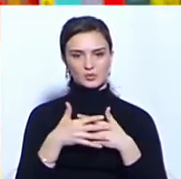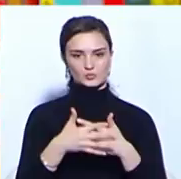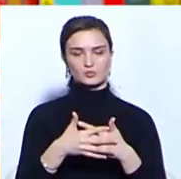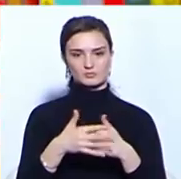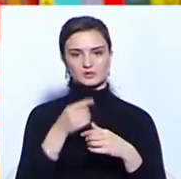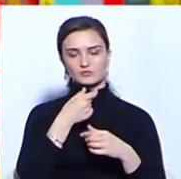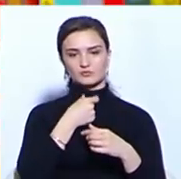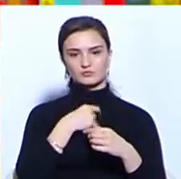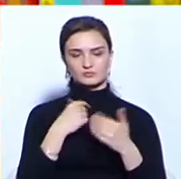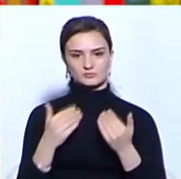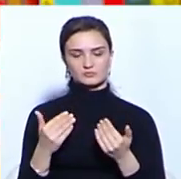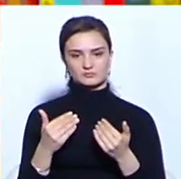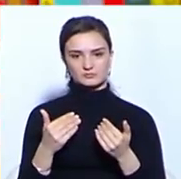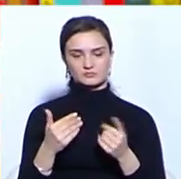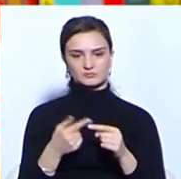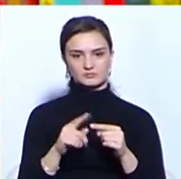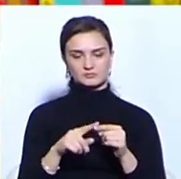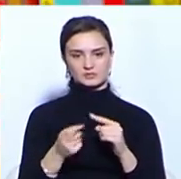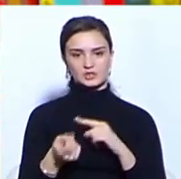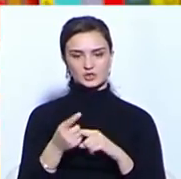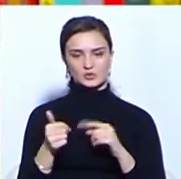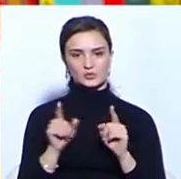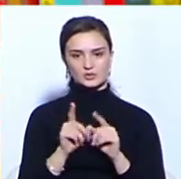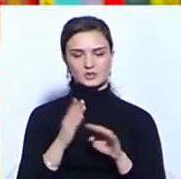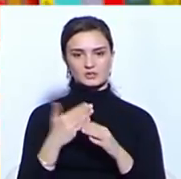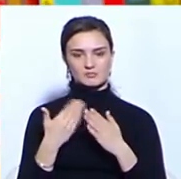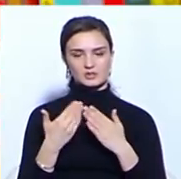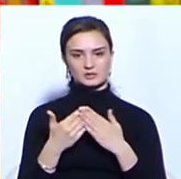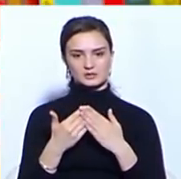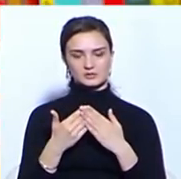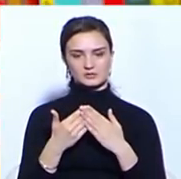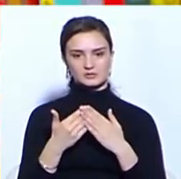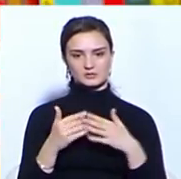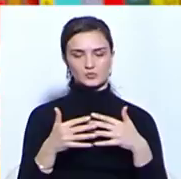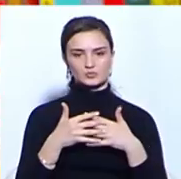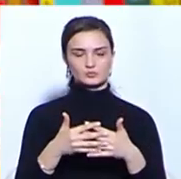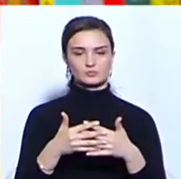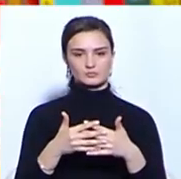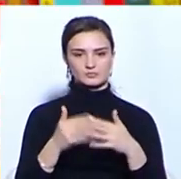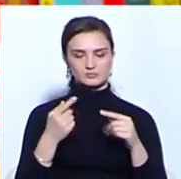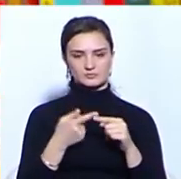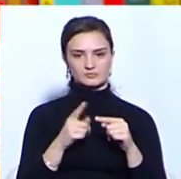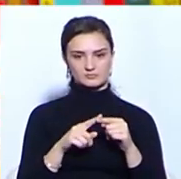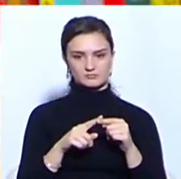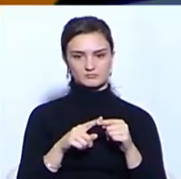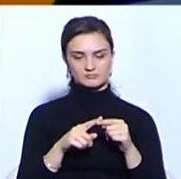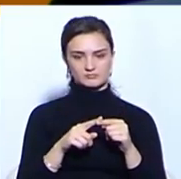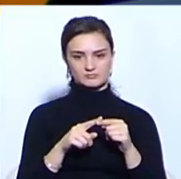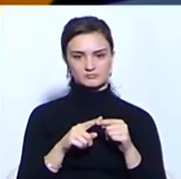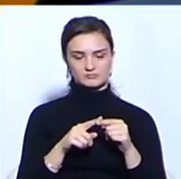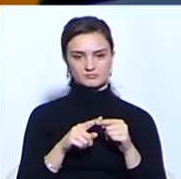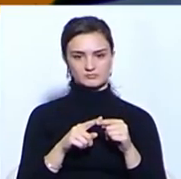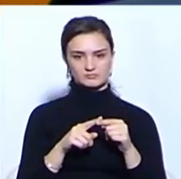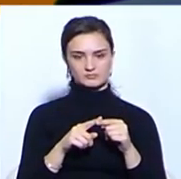ორსულობების, ანუ საშვილოსნო გარე ორსულობების გაჩენა, როგორიც არის მაგალითად ორსულობის გაჩენა